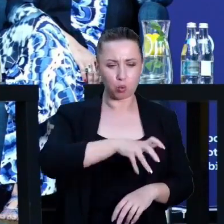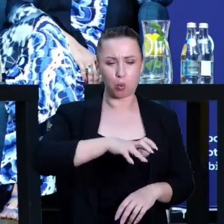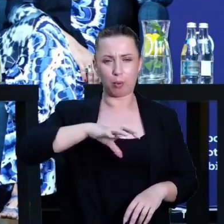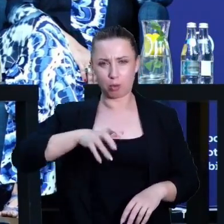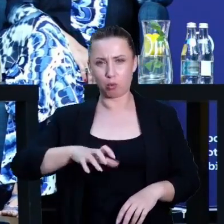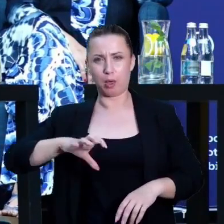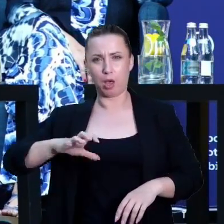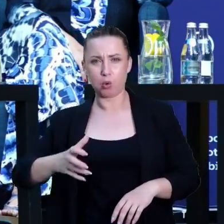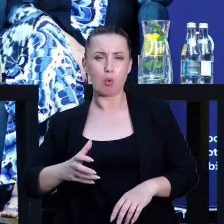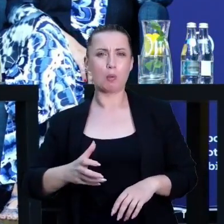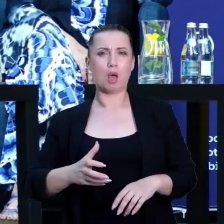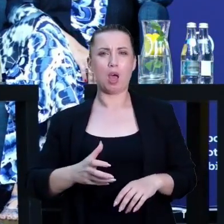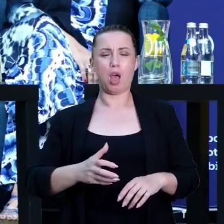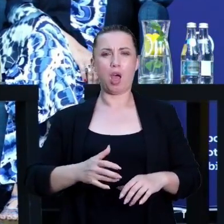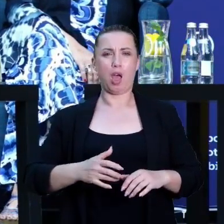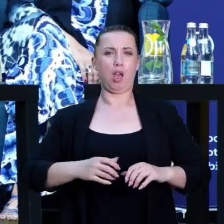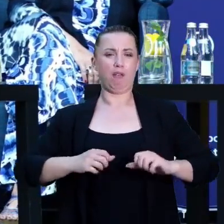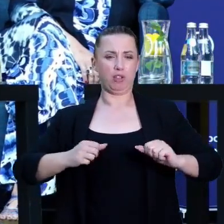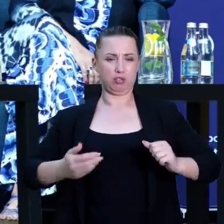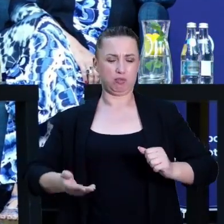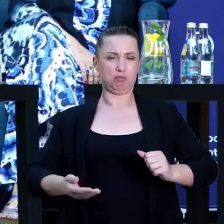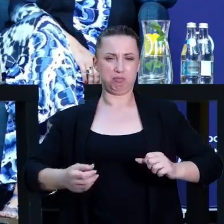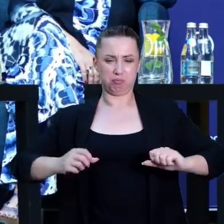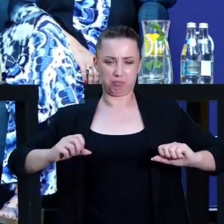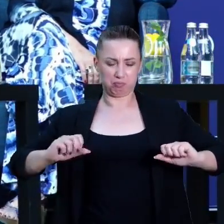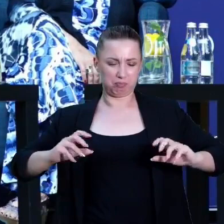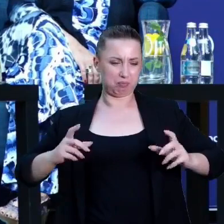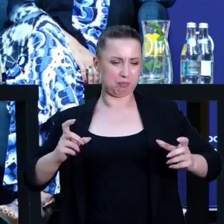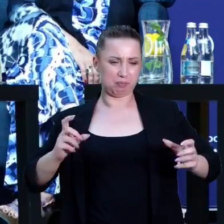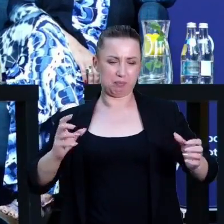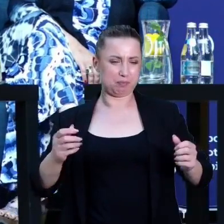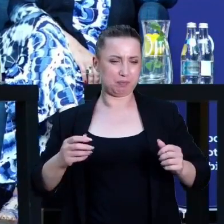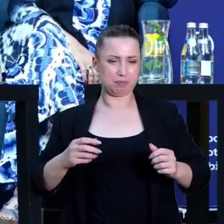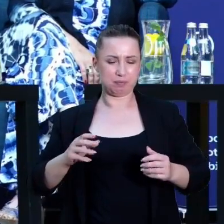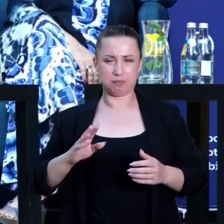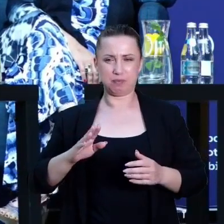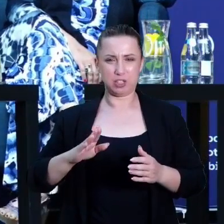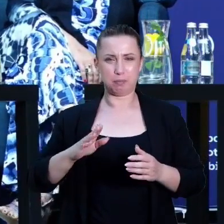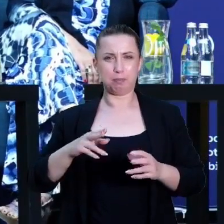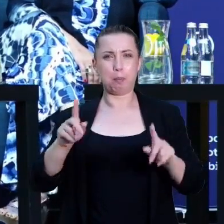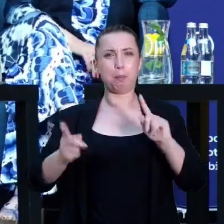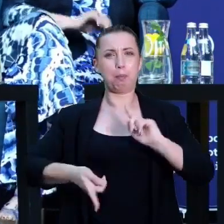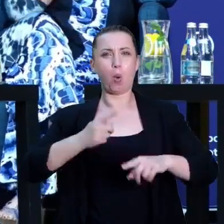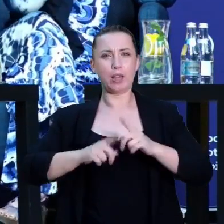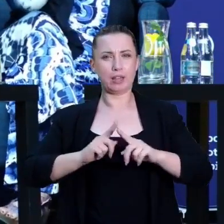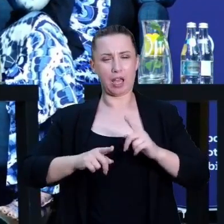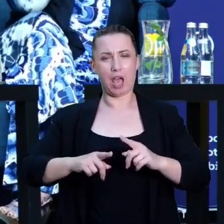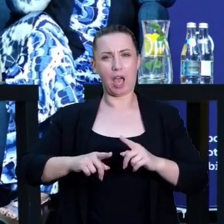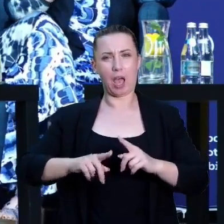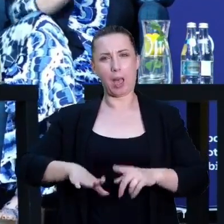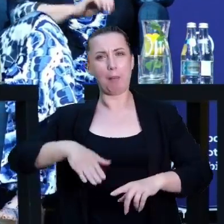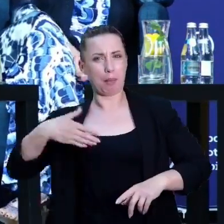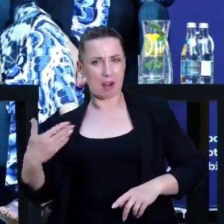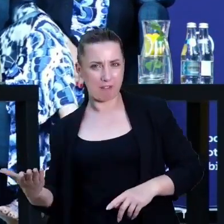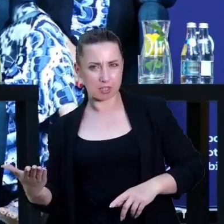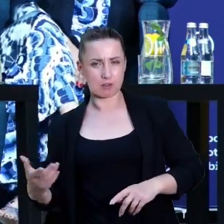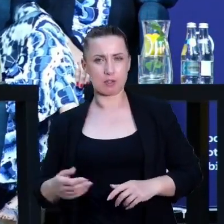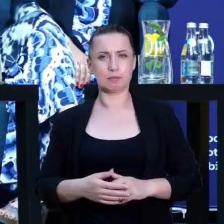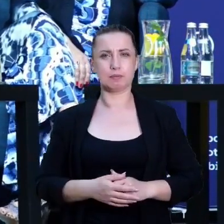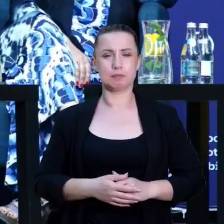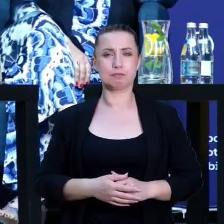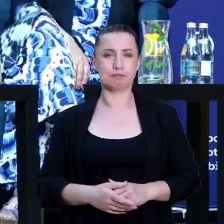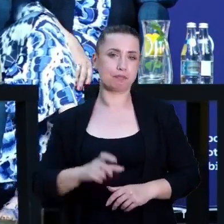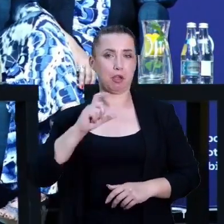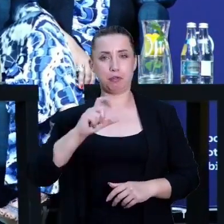takim właśnie nośnikami tej siły, takie jak te ugrupowania prawicowe, prawda, które jakby są takim, cnoty